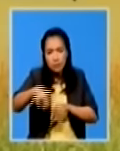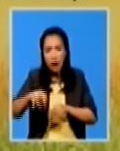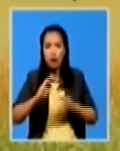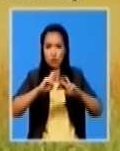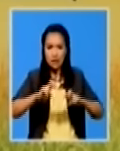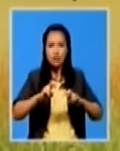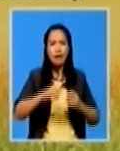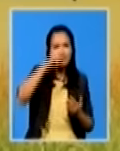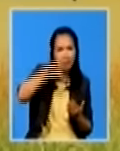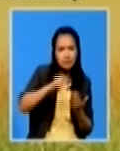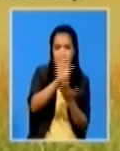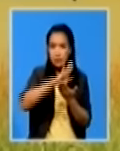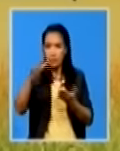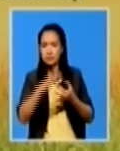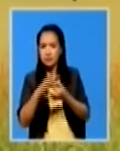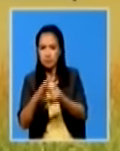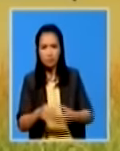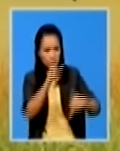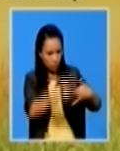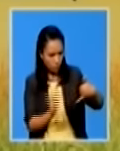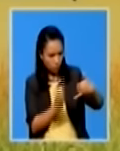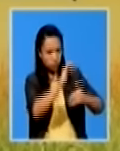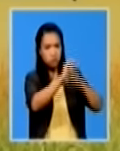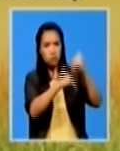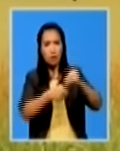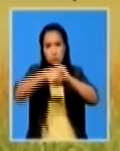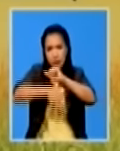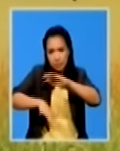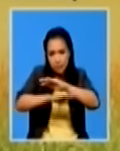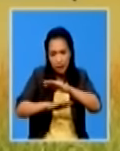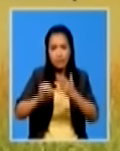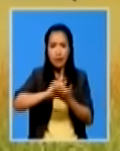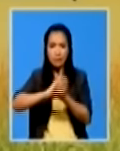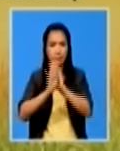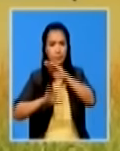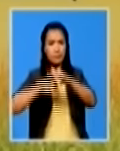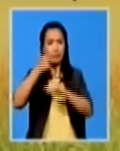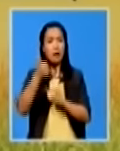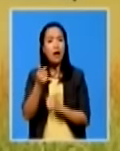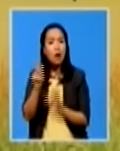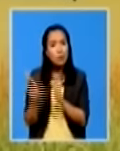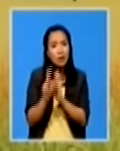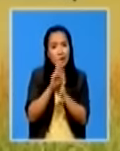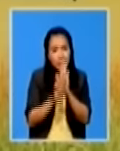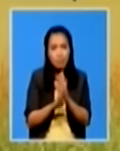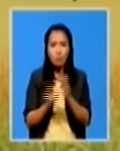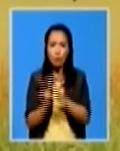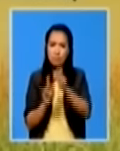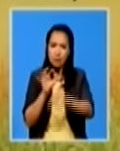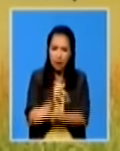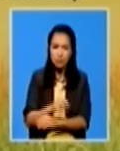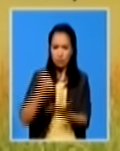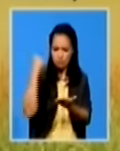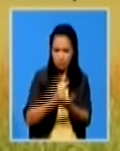างประเทศการปรับปรุงคนและโครงสร้างพื้นฐานการปรับปรุงแก้ไขกฎระเบียบข้อบังคับ ตลอดจนการจดทะเบียน